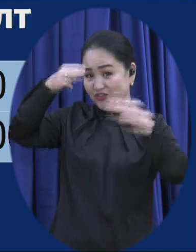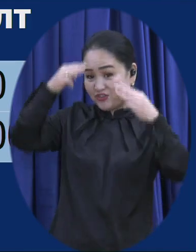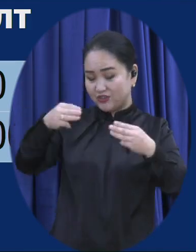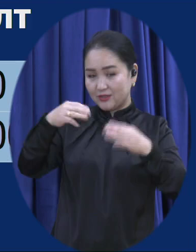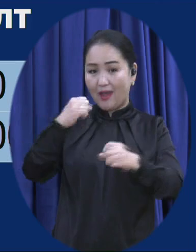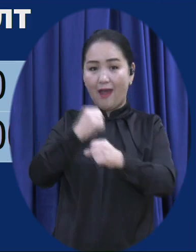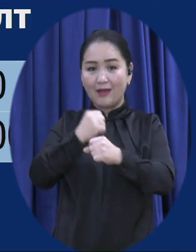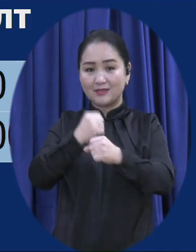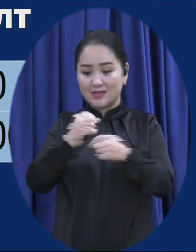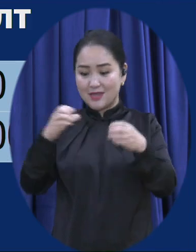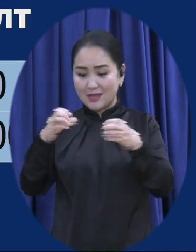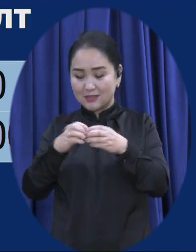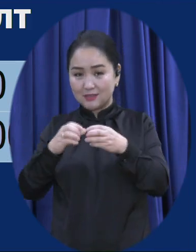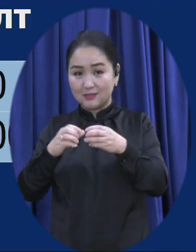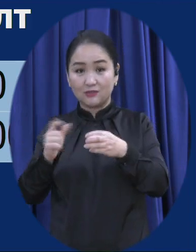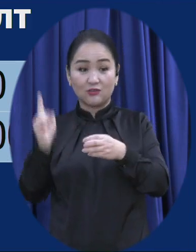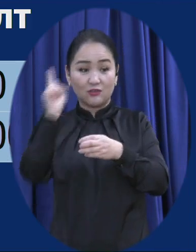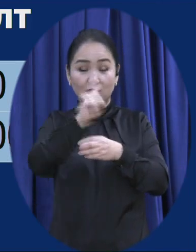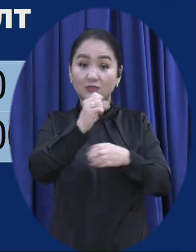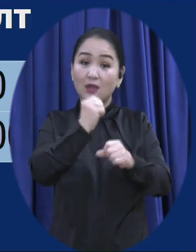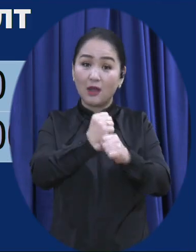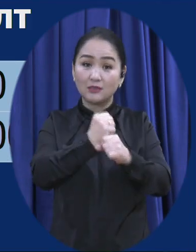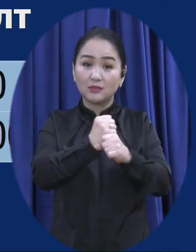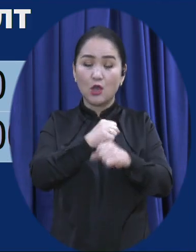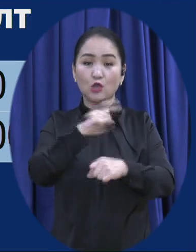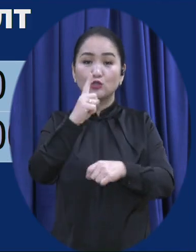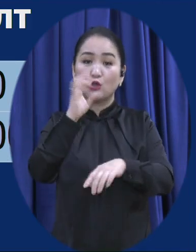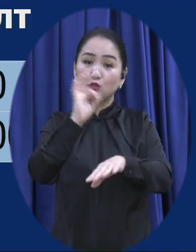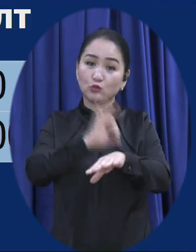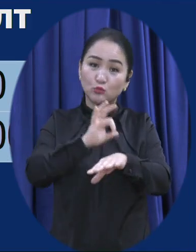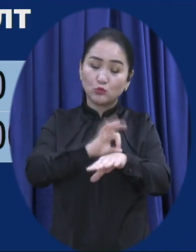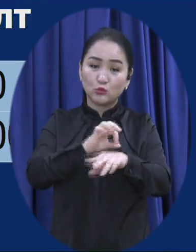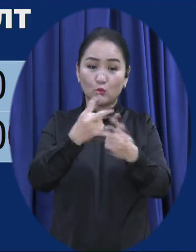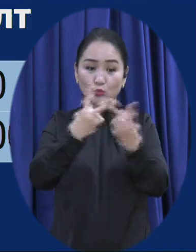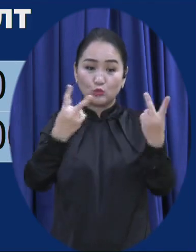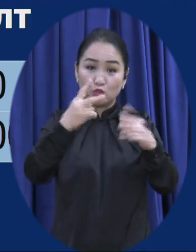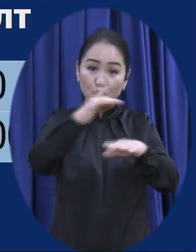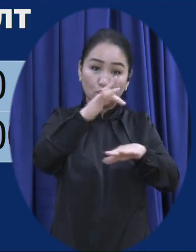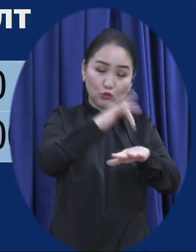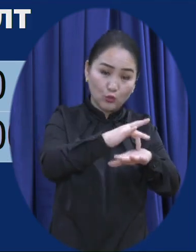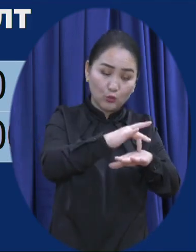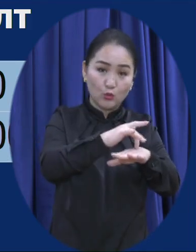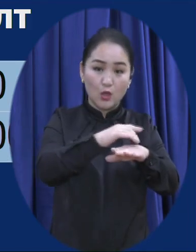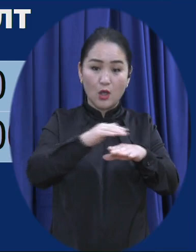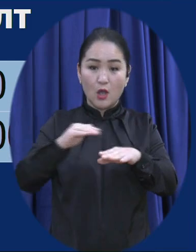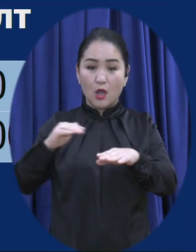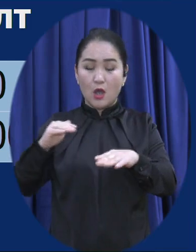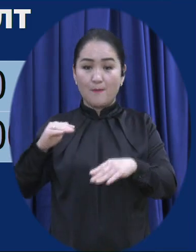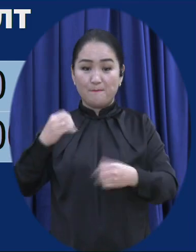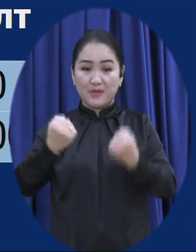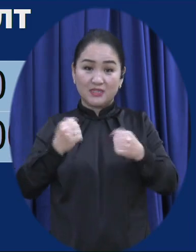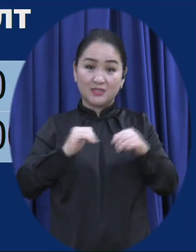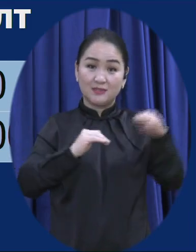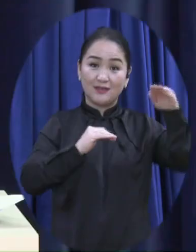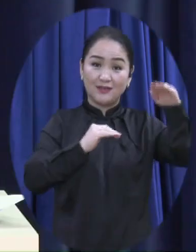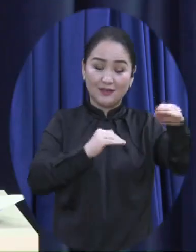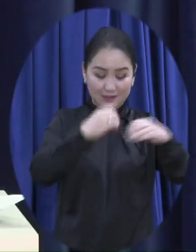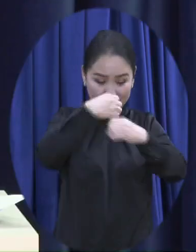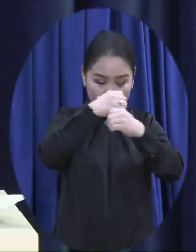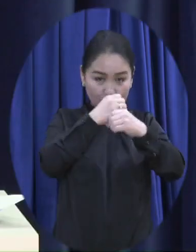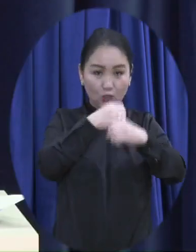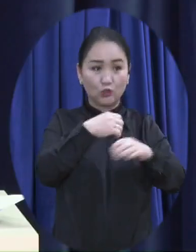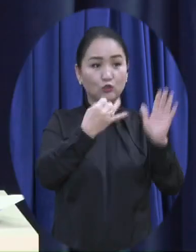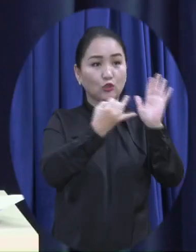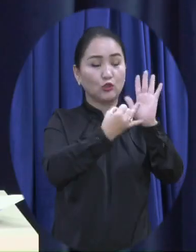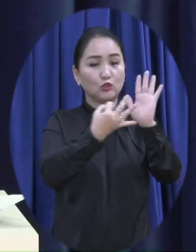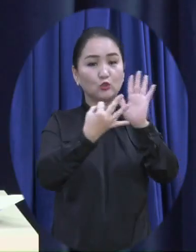байгаа. За энэ ажлын хэсэгт ажиллаж байгаа зоонозын өвчин судлалын үндэсний төвийн нүүдлийн лаборатори 780 хүний